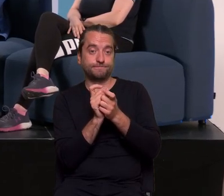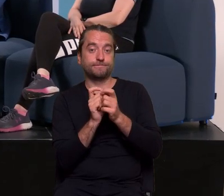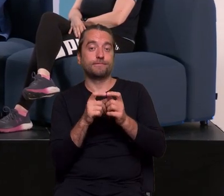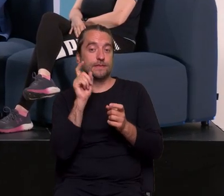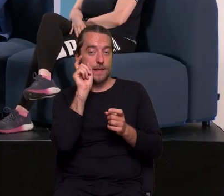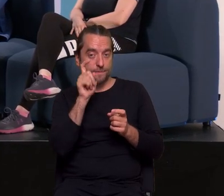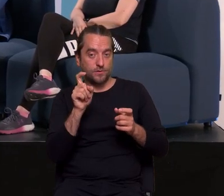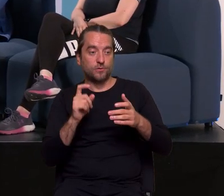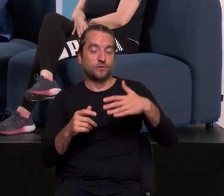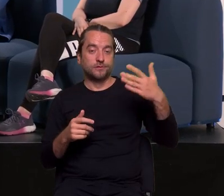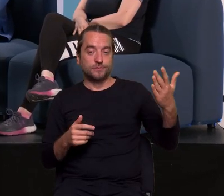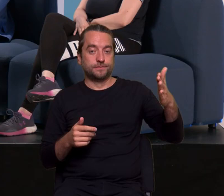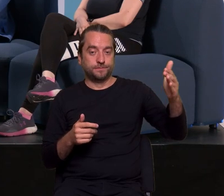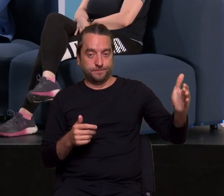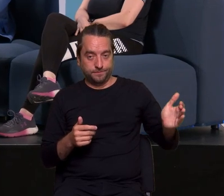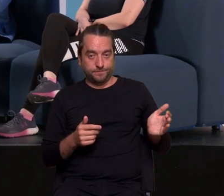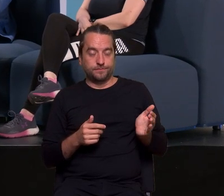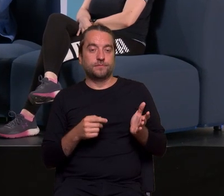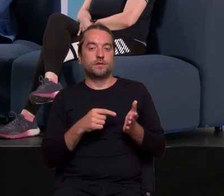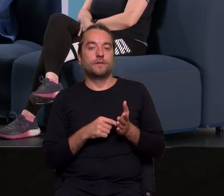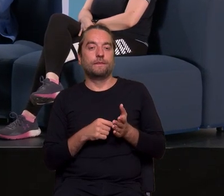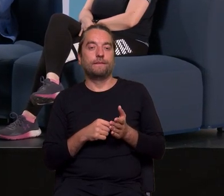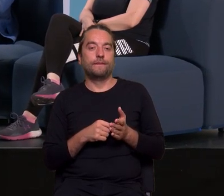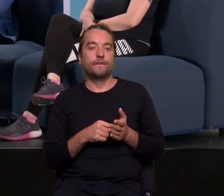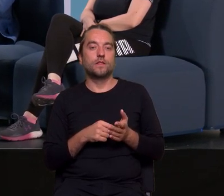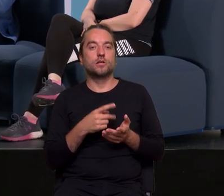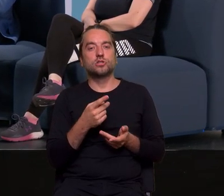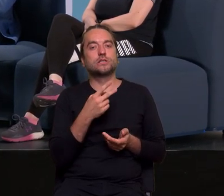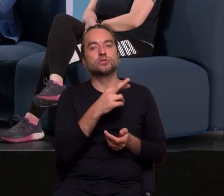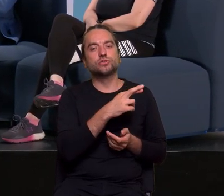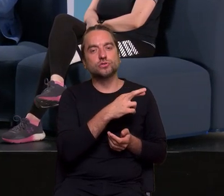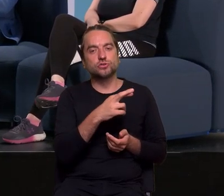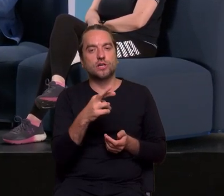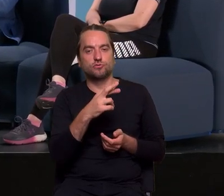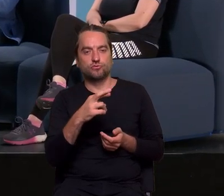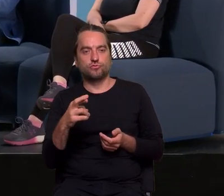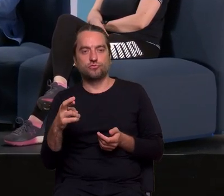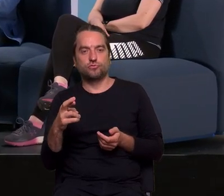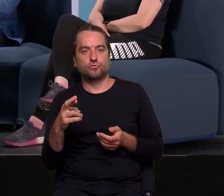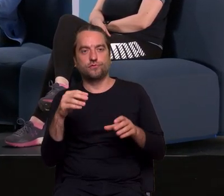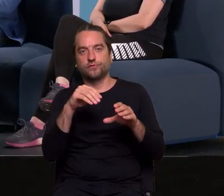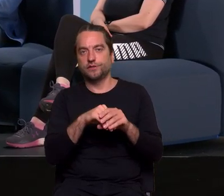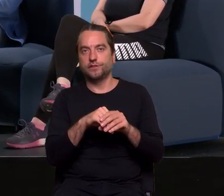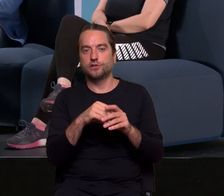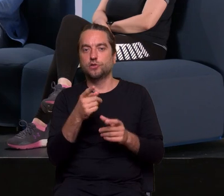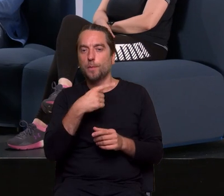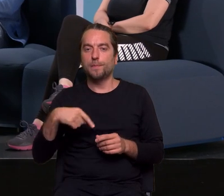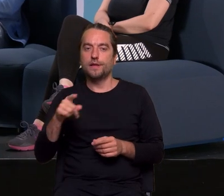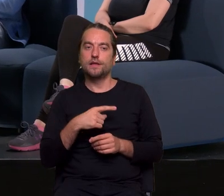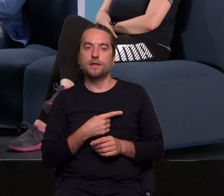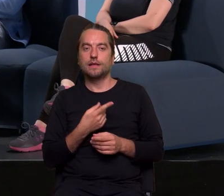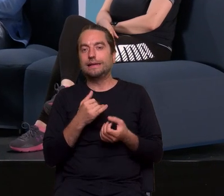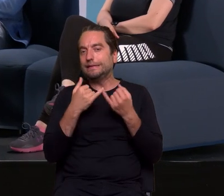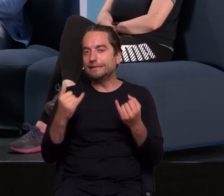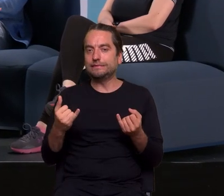z tym sąsiedztwem, które jest tworzone przez przedmioty, czy my jesteśmy trochę inni? Czy bardziej tolerancyjni,